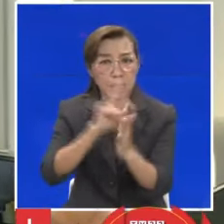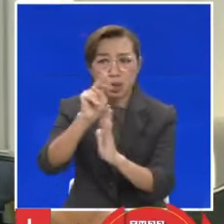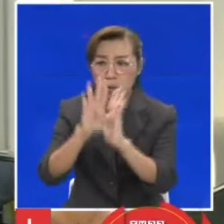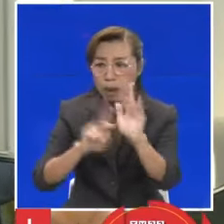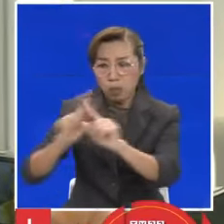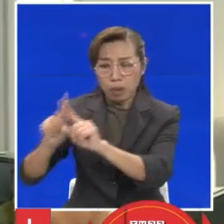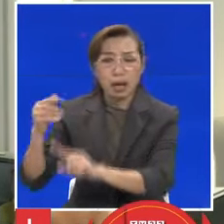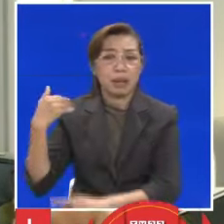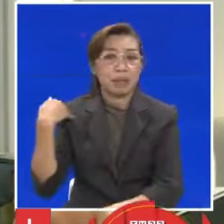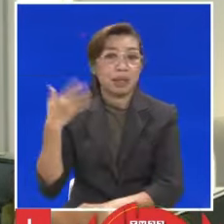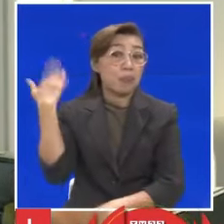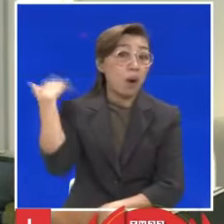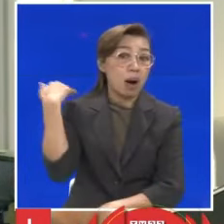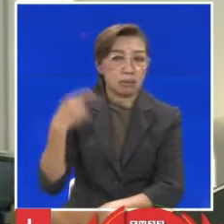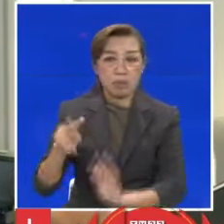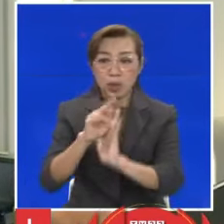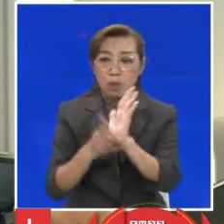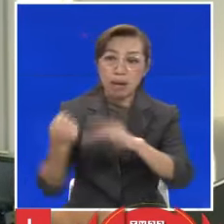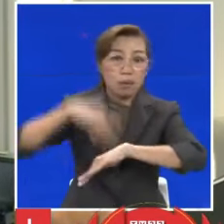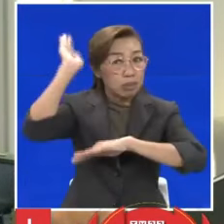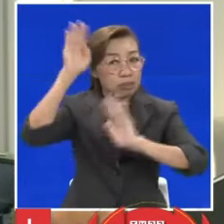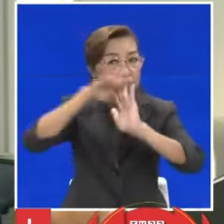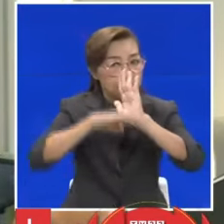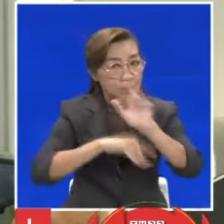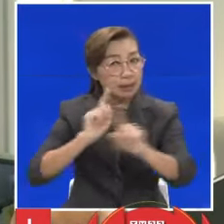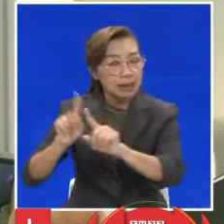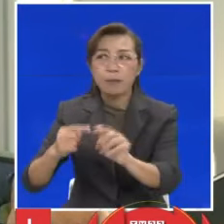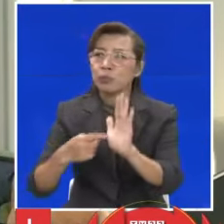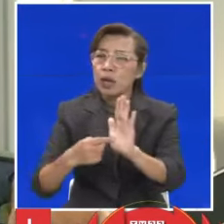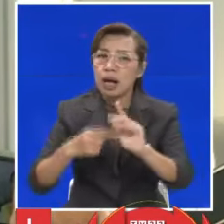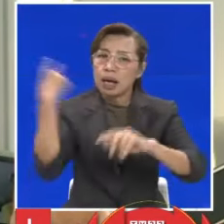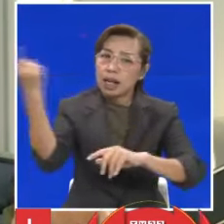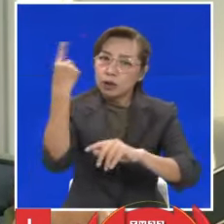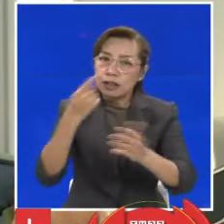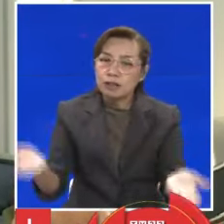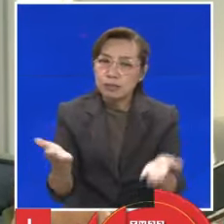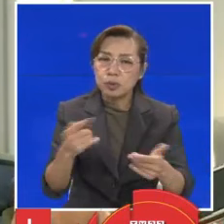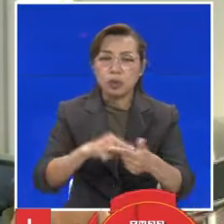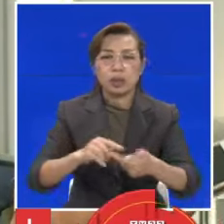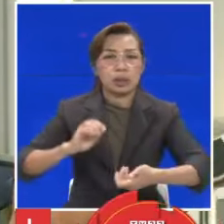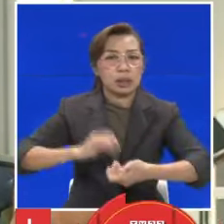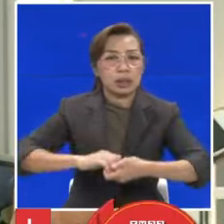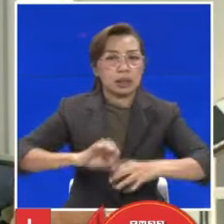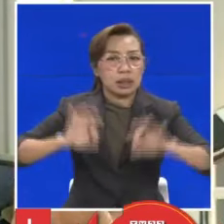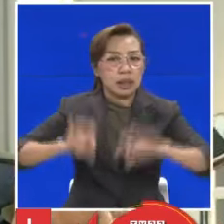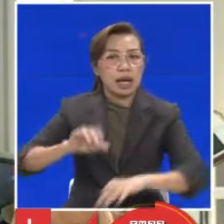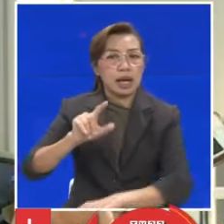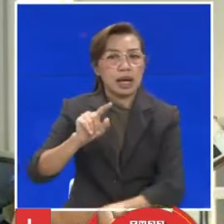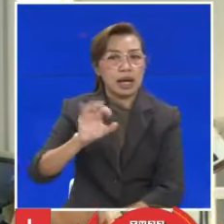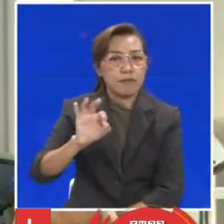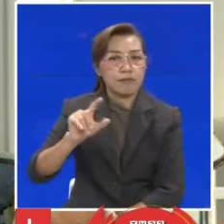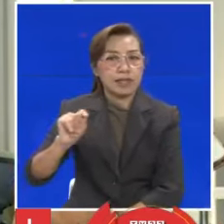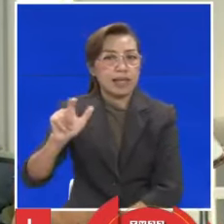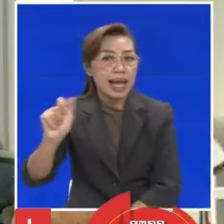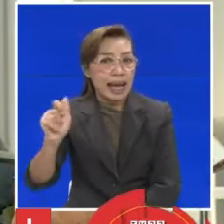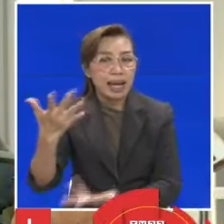รัฐบาลนี่แถลงออกมาเป็นหลายอย่างนะครับไม่ว่าเป็นเรื่องของการกระตุ้นการท่องเที่ยวไม่ว่าเป็นเรื่องของการซื้อสัญญา FTA ที่จะเยอะขึ้นไม่ว่าเป็นการล